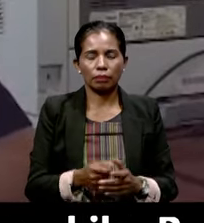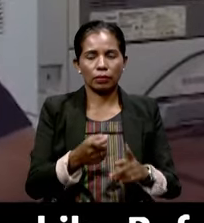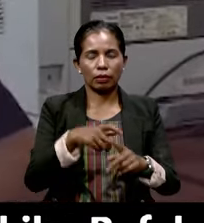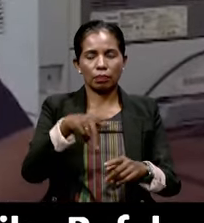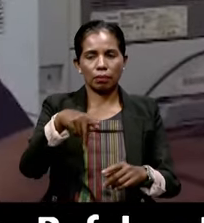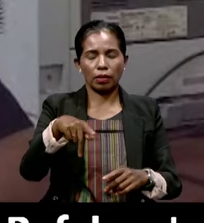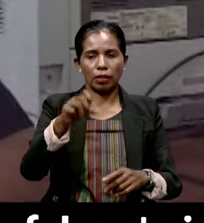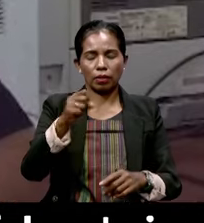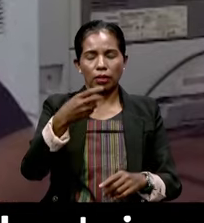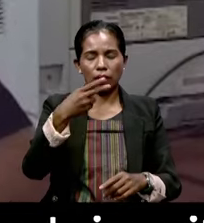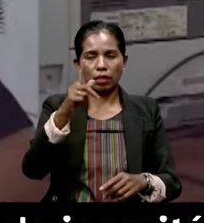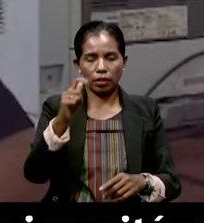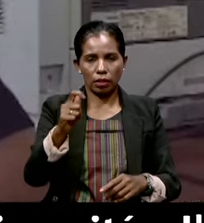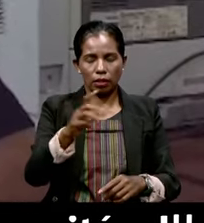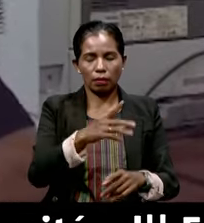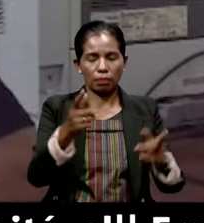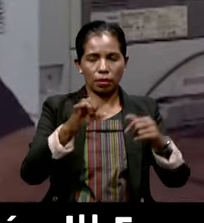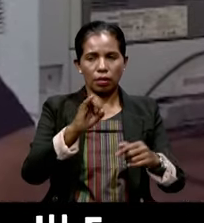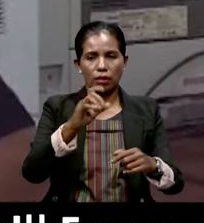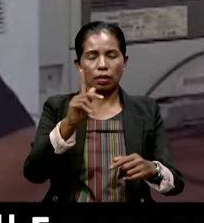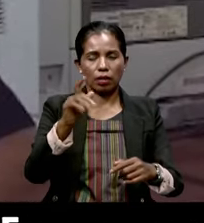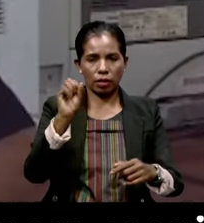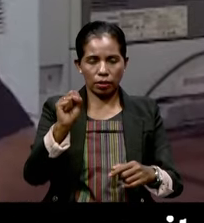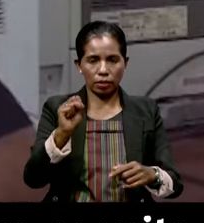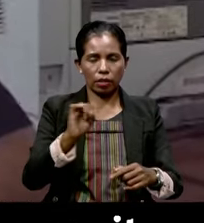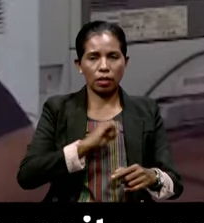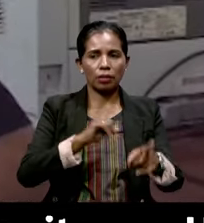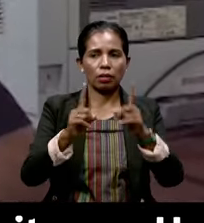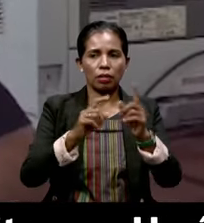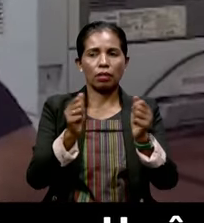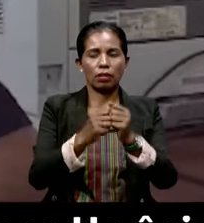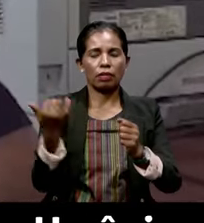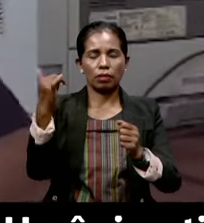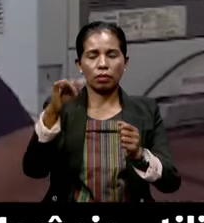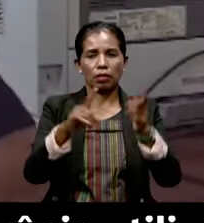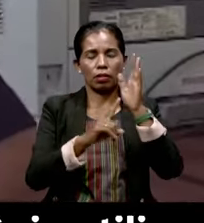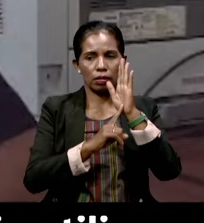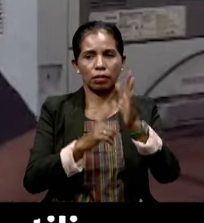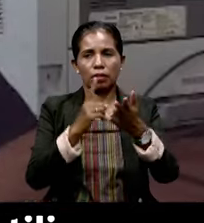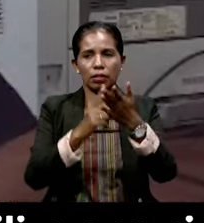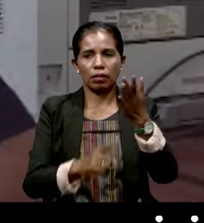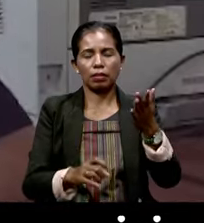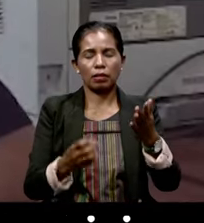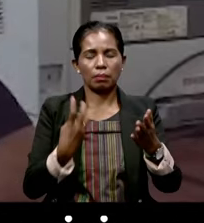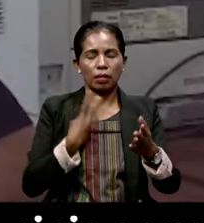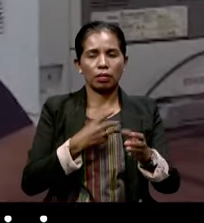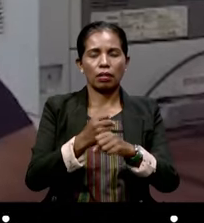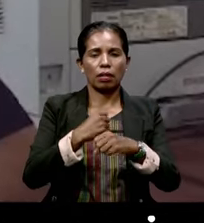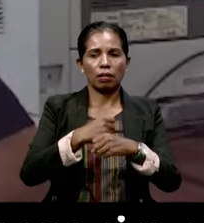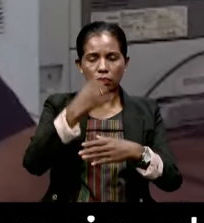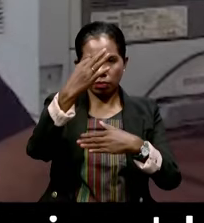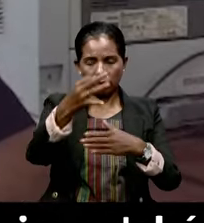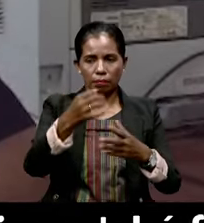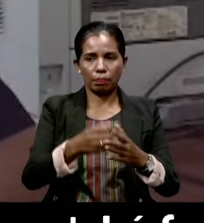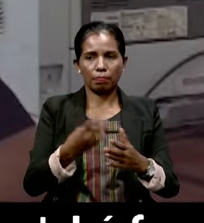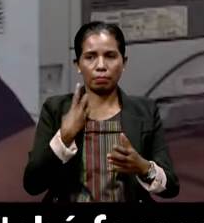ho IKS, mai dera kanem fating, ampui hakuli ho sira, no mas infaran hela, saya mah mat hal bawin.